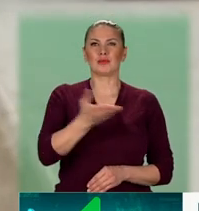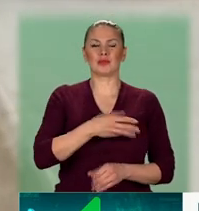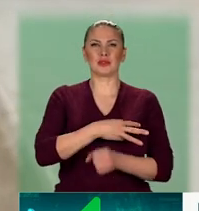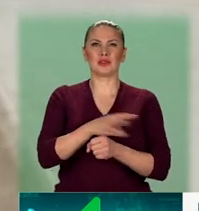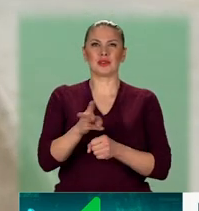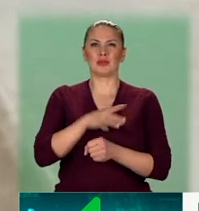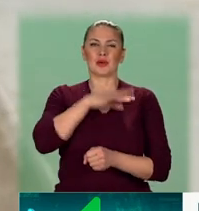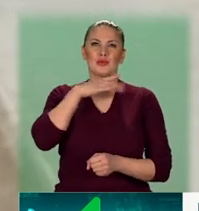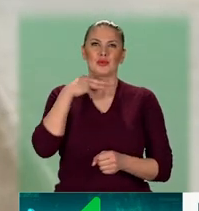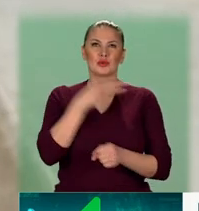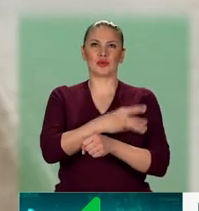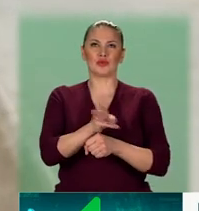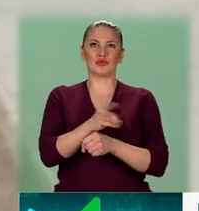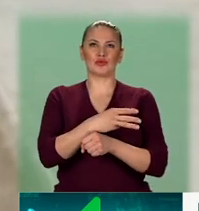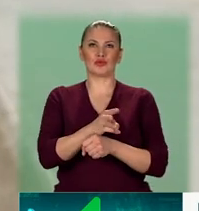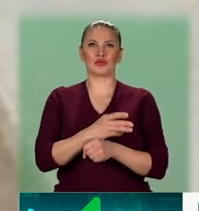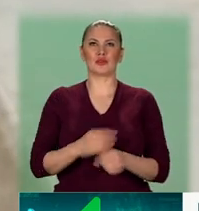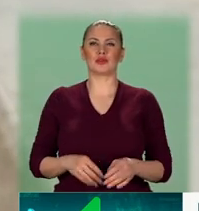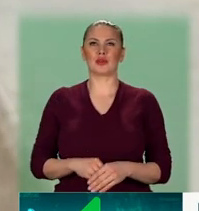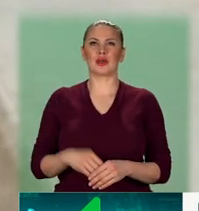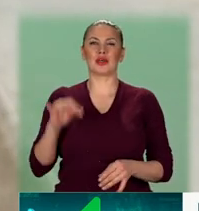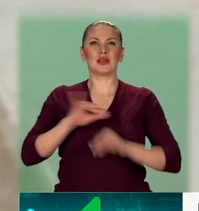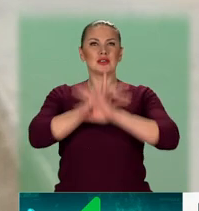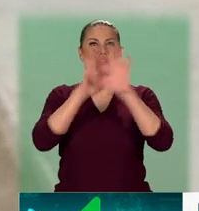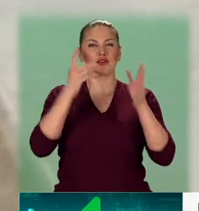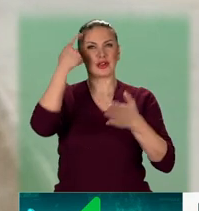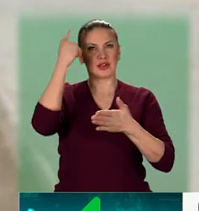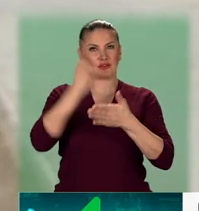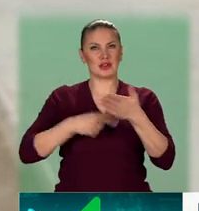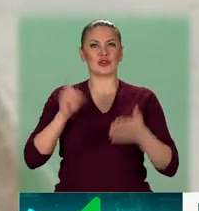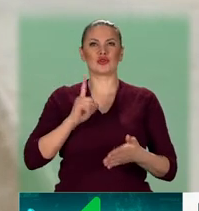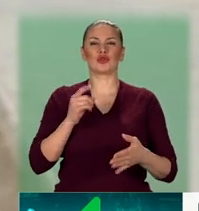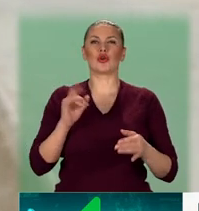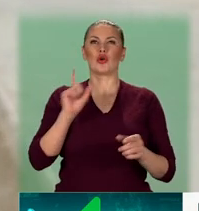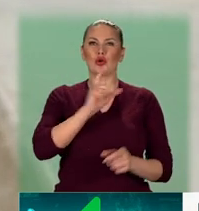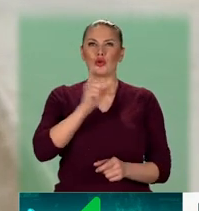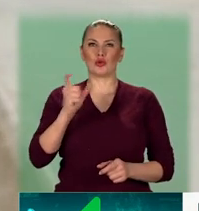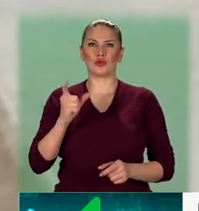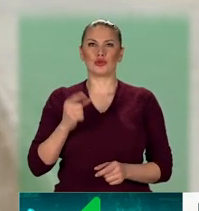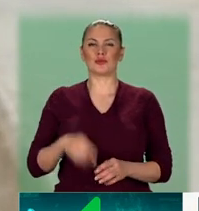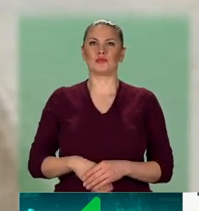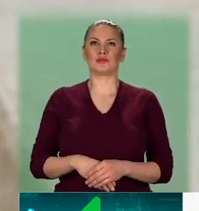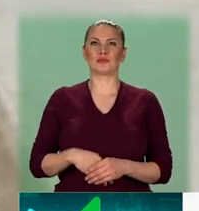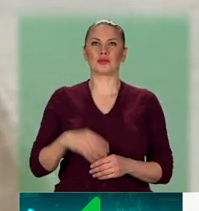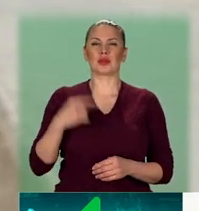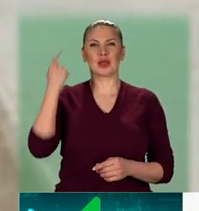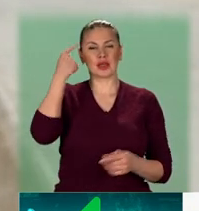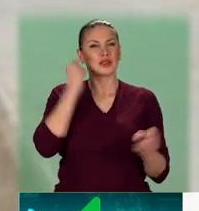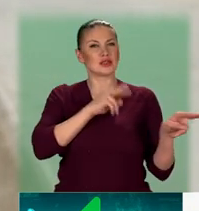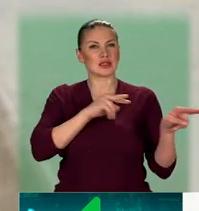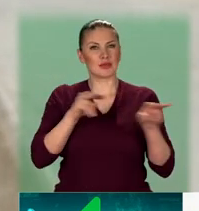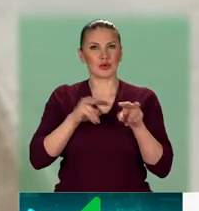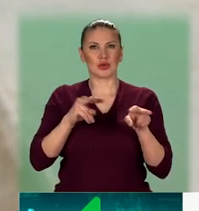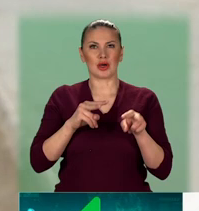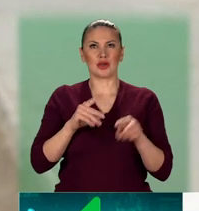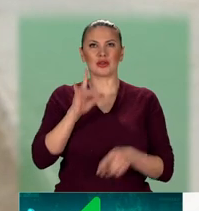центре и во пустые парковки и свято верят в то, что люди действительно соблюдают самоизоляцию, мы решили приехать на озеро Изменчивое. И знаете, что бы вы